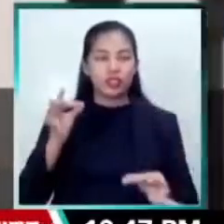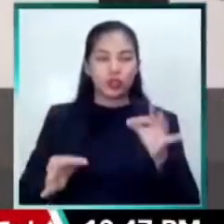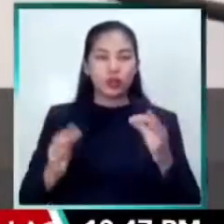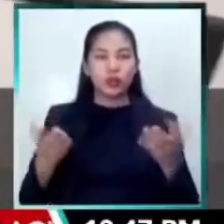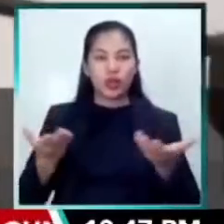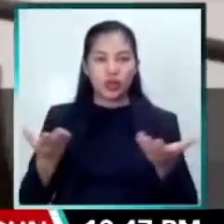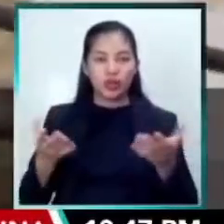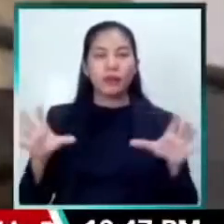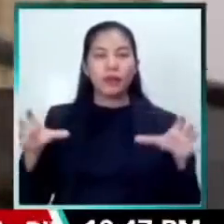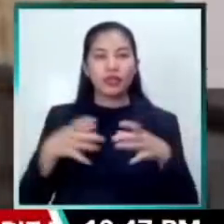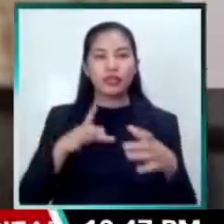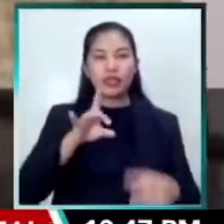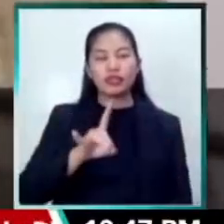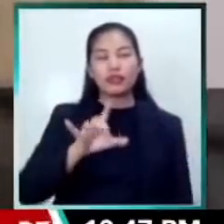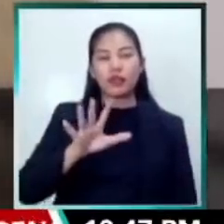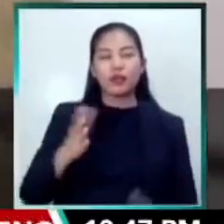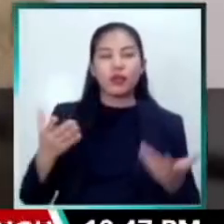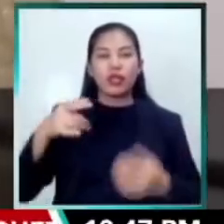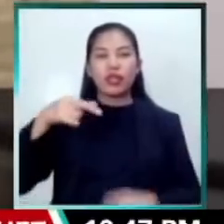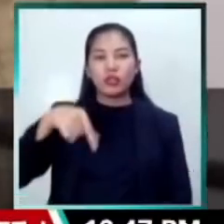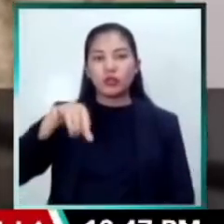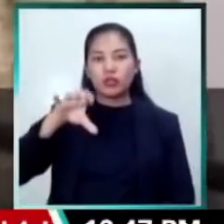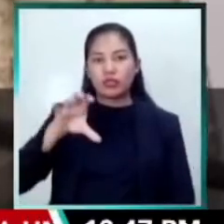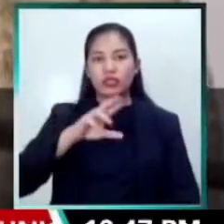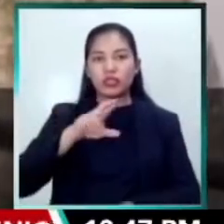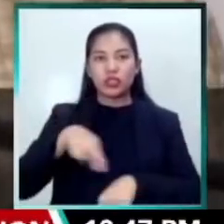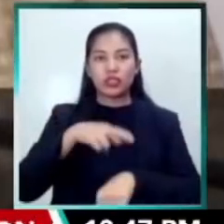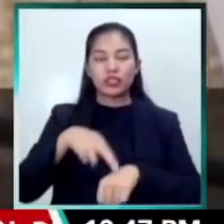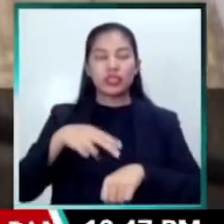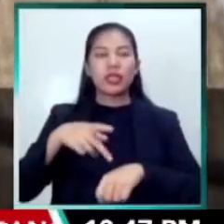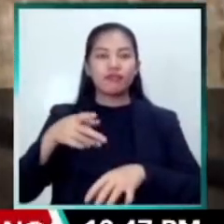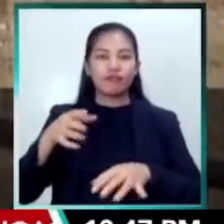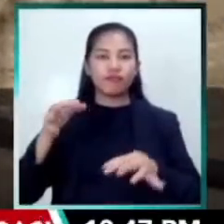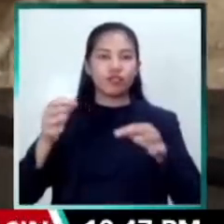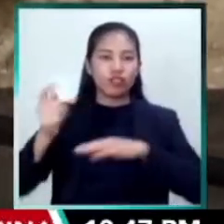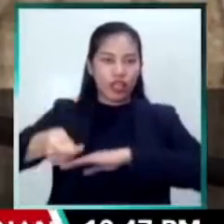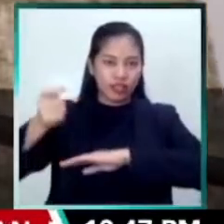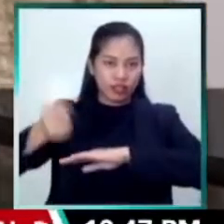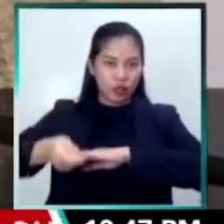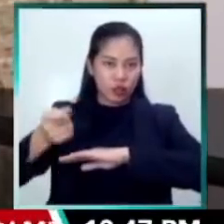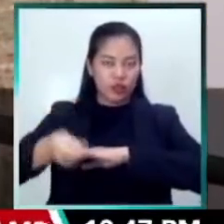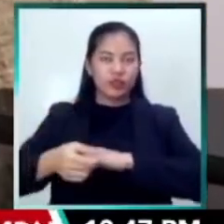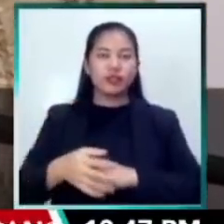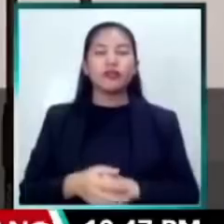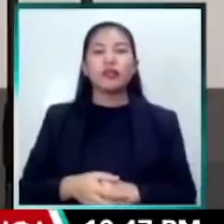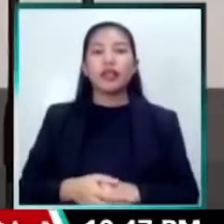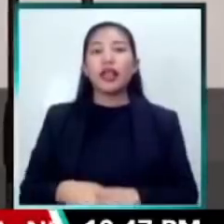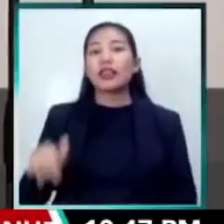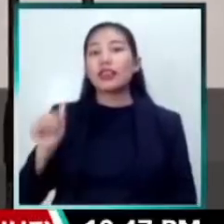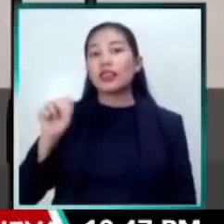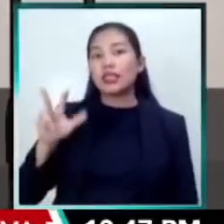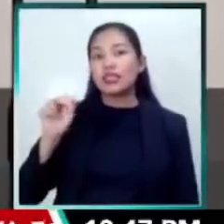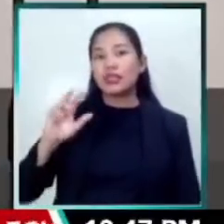City Regional Trial Court. Sa 15 SC Justices, 13 ang appointed